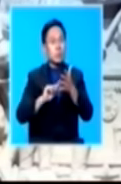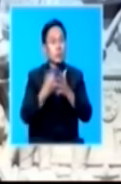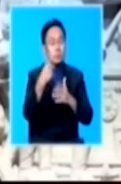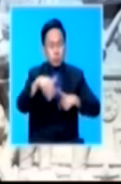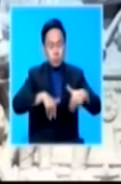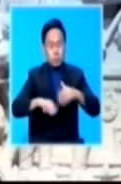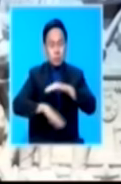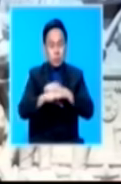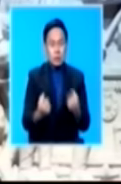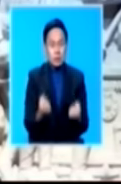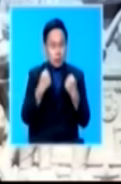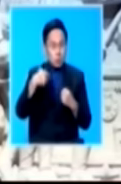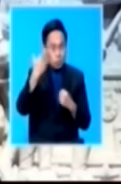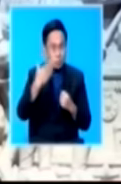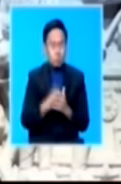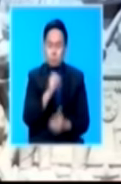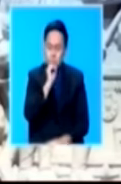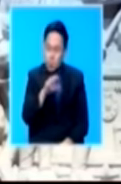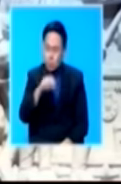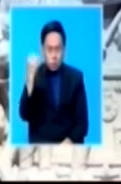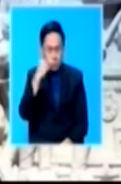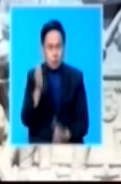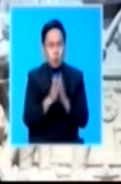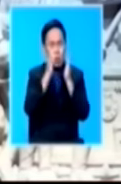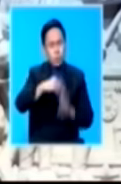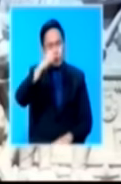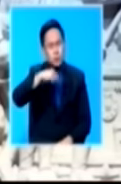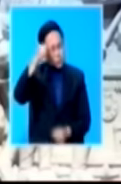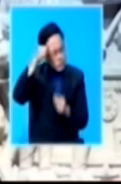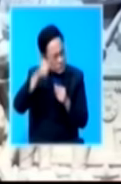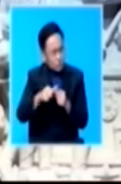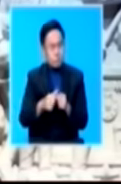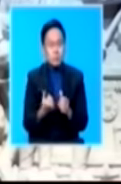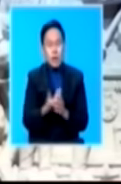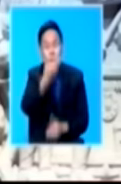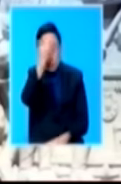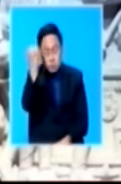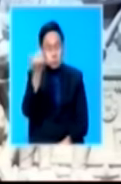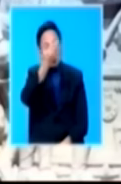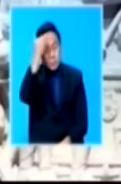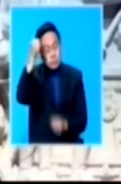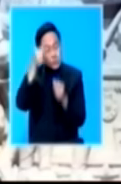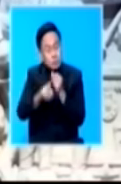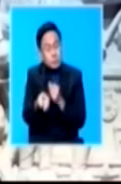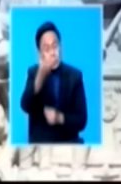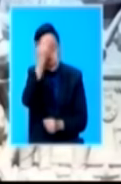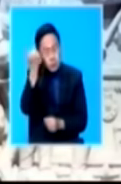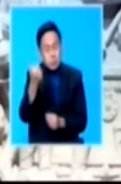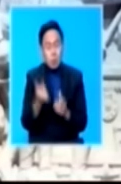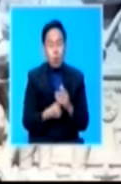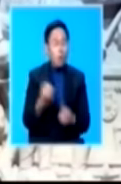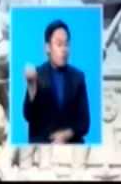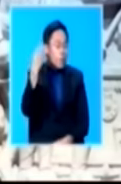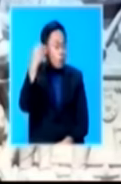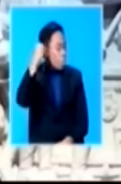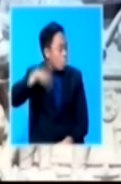านคงจำได้บ้างไม่ได้บ้างนะคนไทยต้องจำนานๆนะอย่าจำสั้นๆพูดไม่ชอบฟังอะไรยาวๆแล้วก็จำ